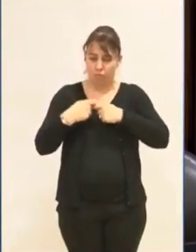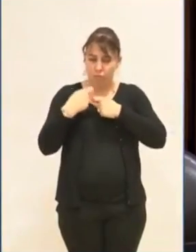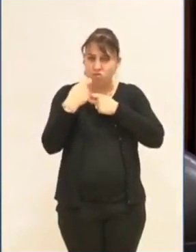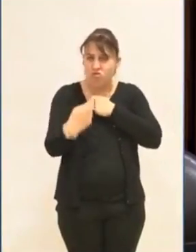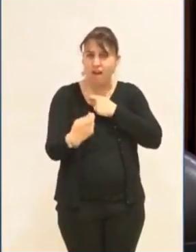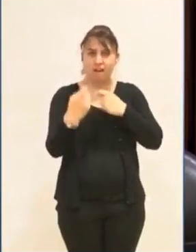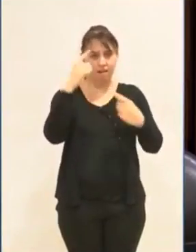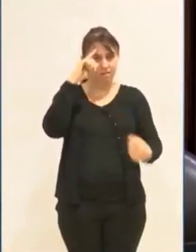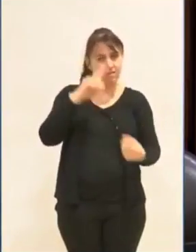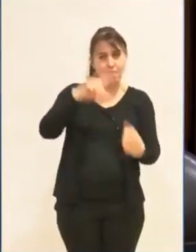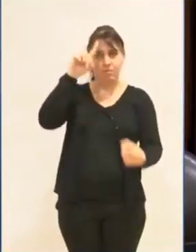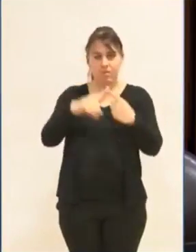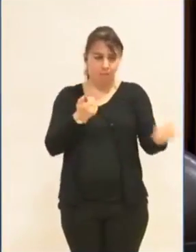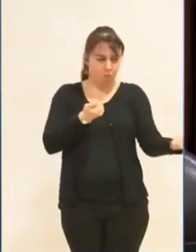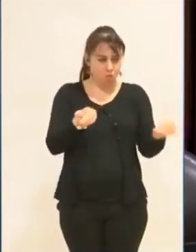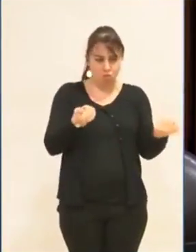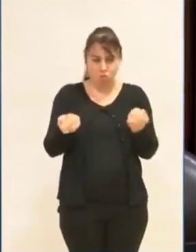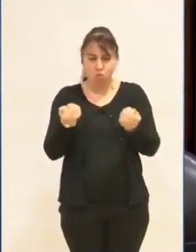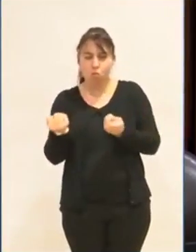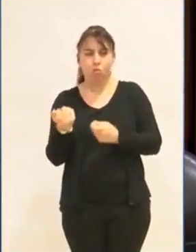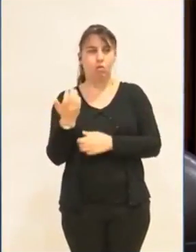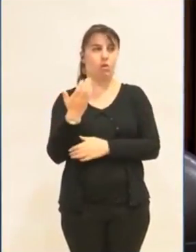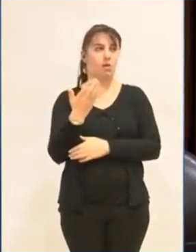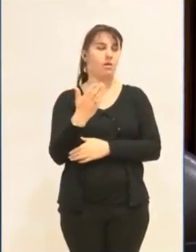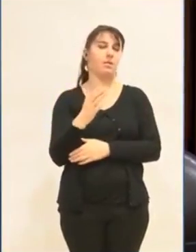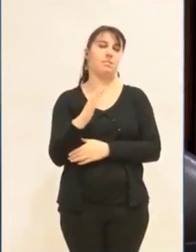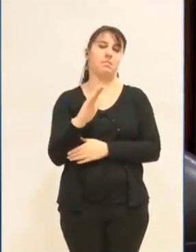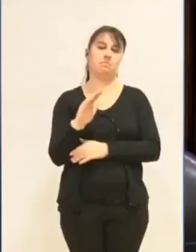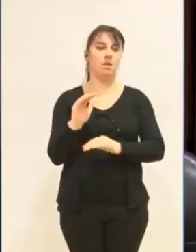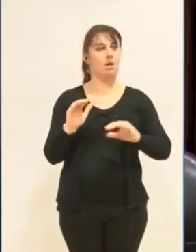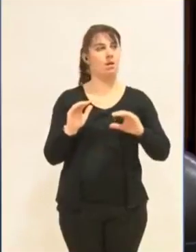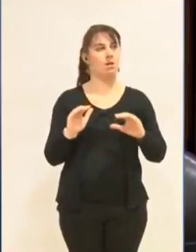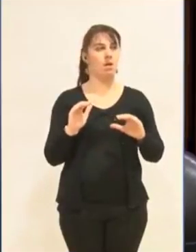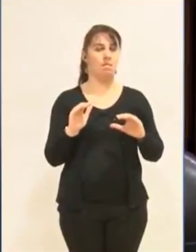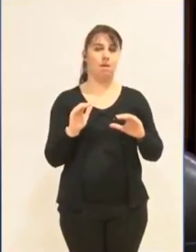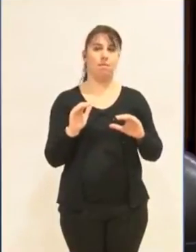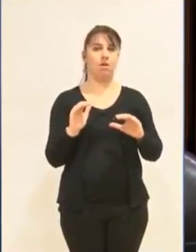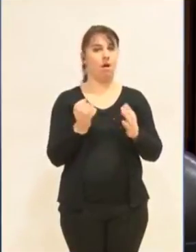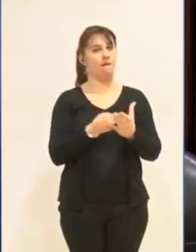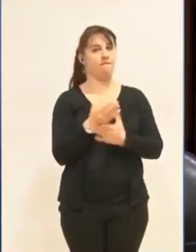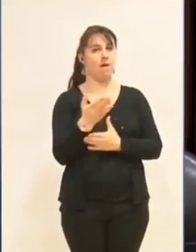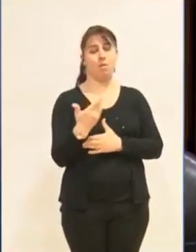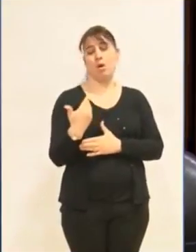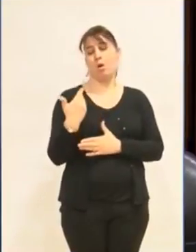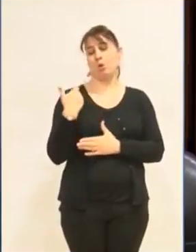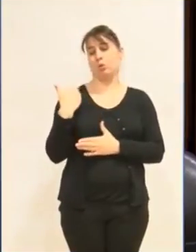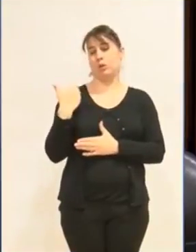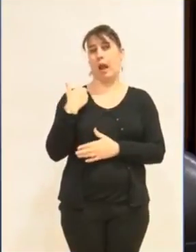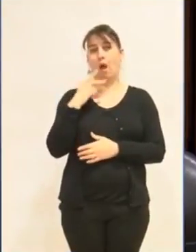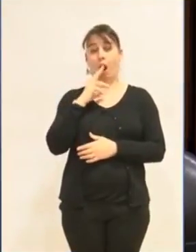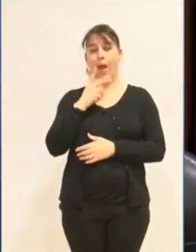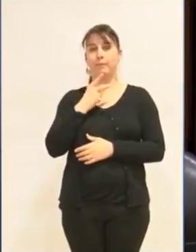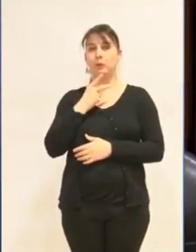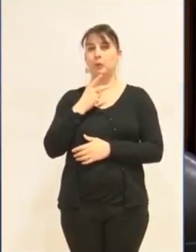dossiers-là, mais avec une chose, c'est que même si tout à l'heure il y a eu un lapsus